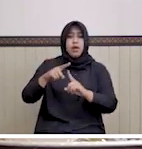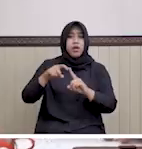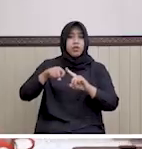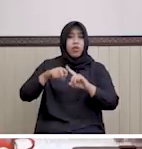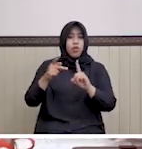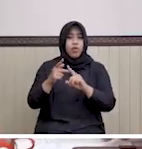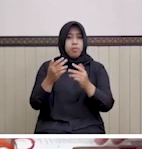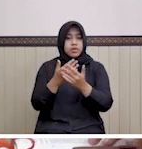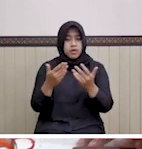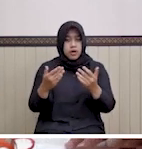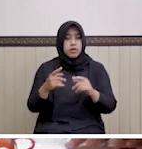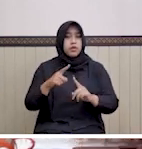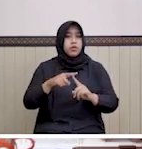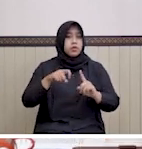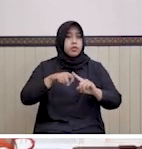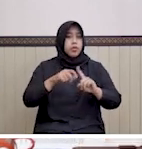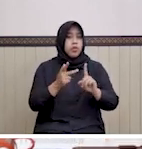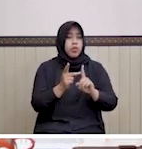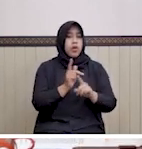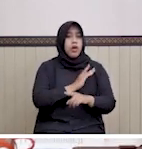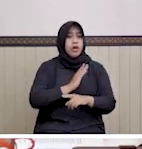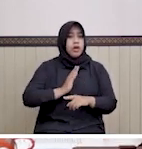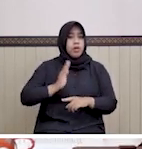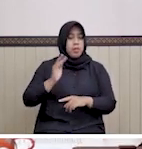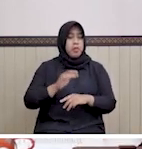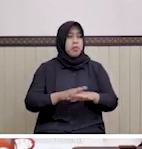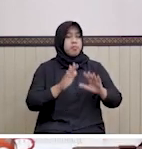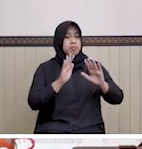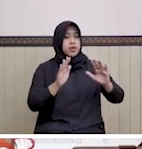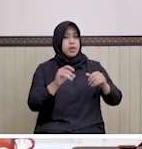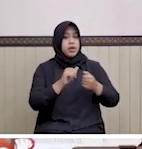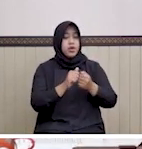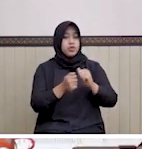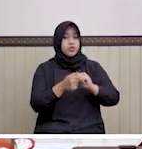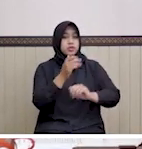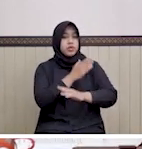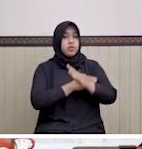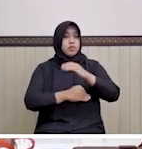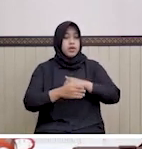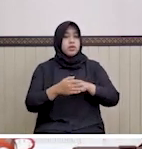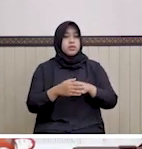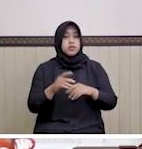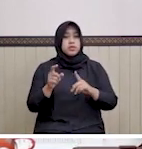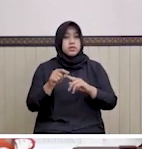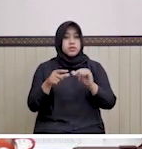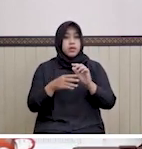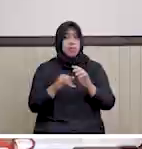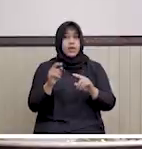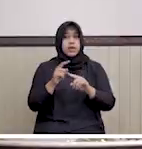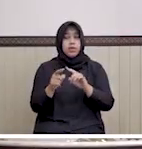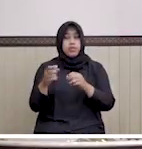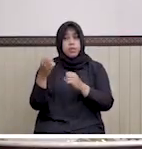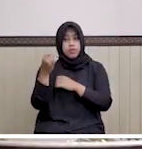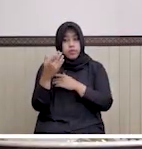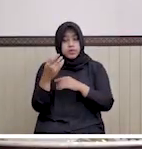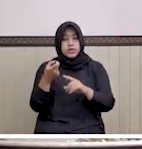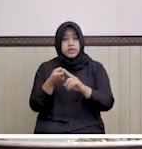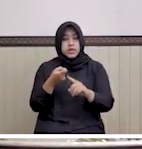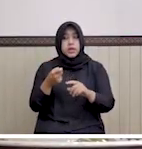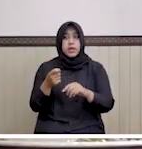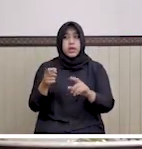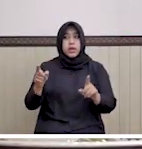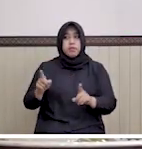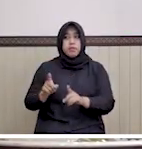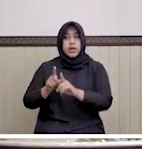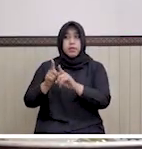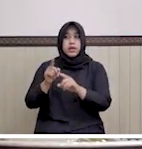agama gitu Ada nggak bales obatnya yang kemudian didamaikan tanpa sepengetahuan dari pendamping